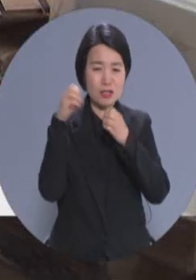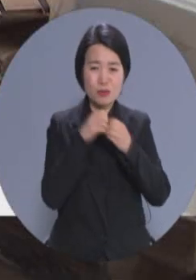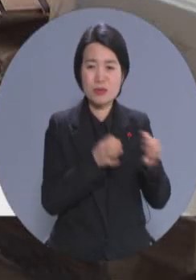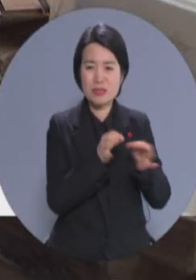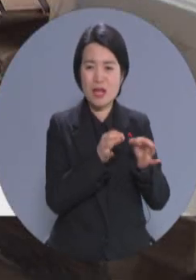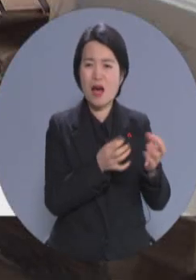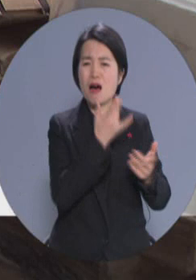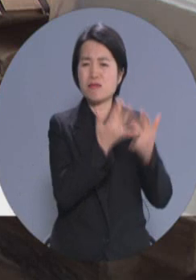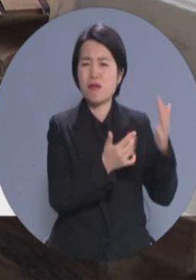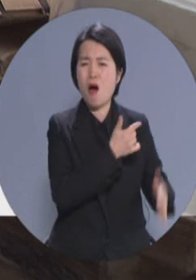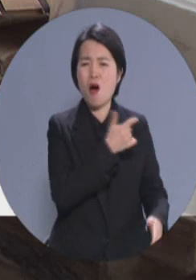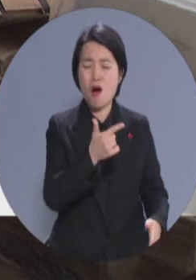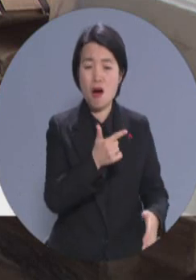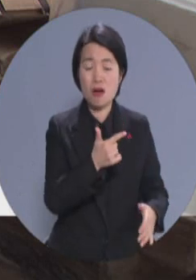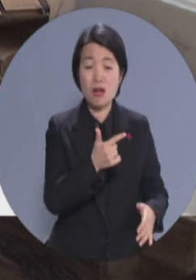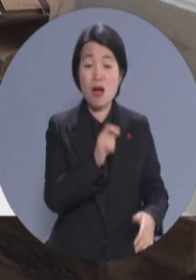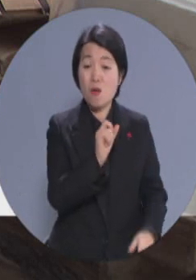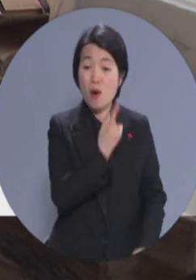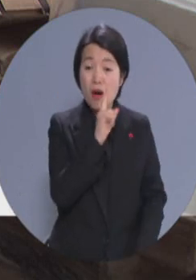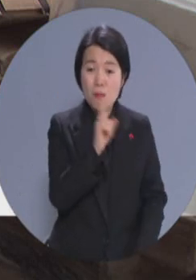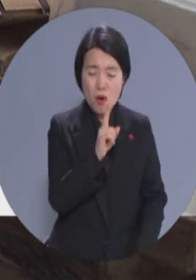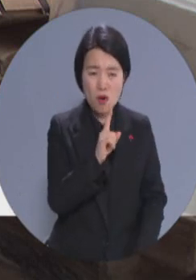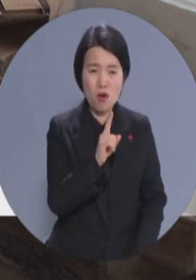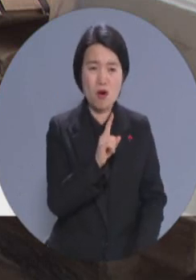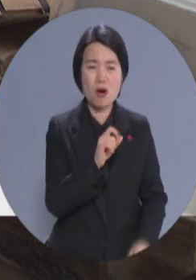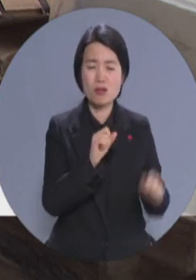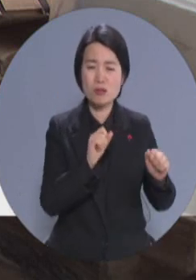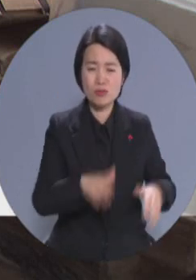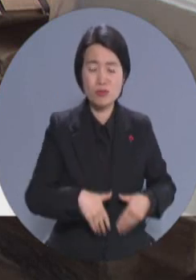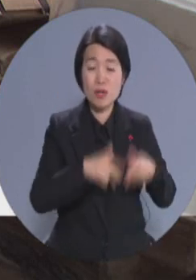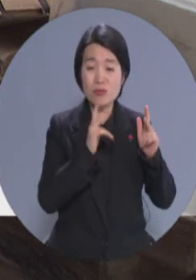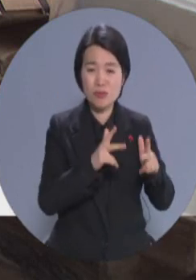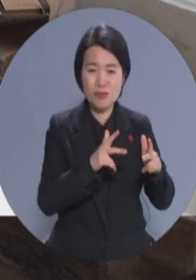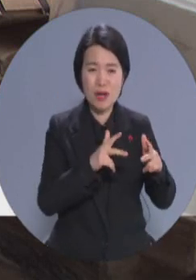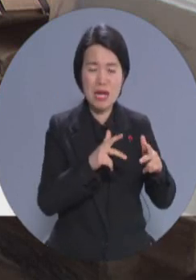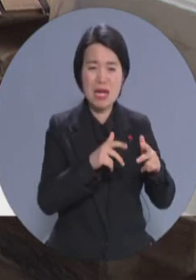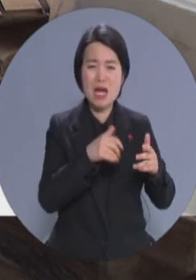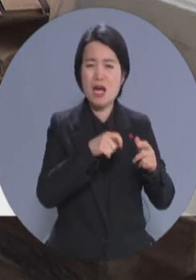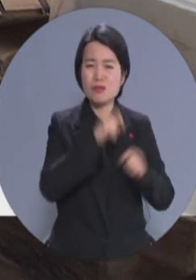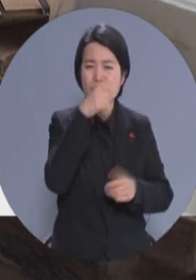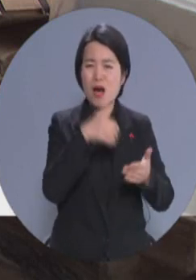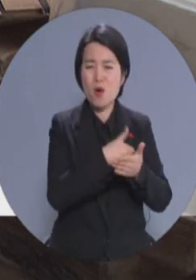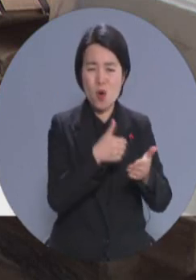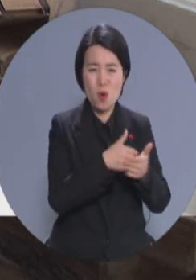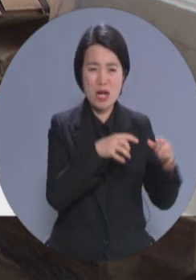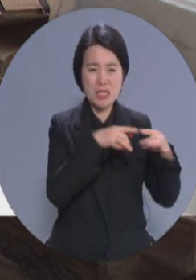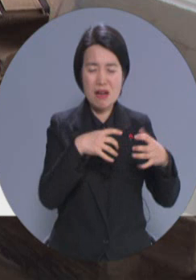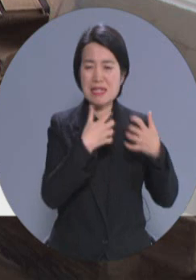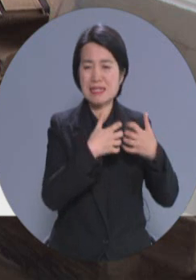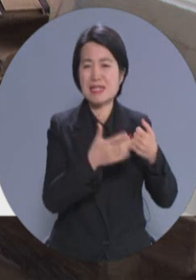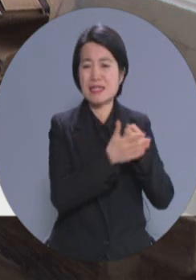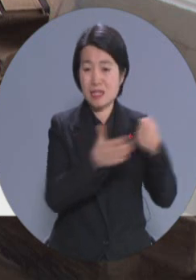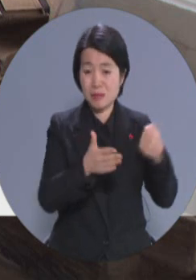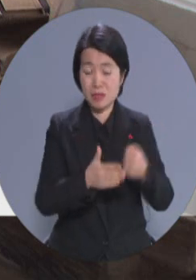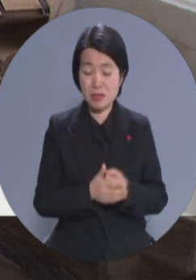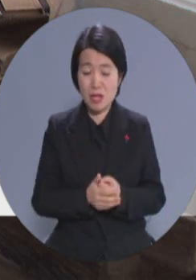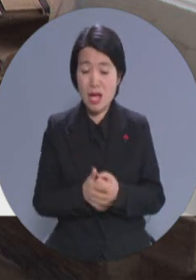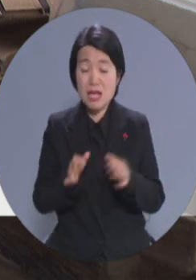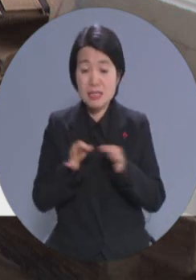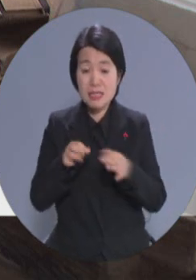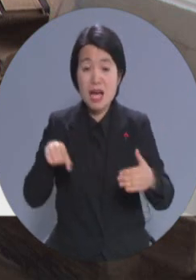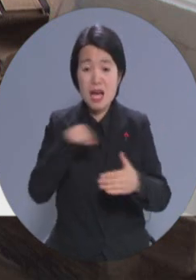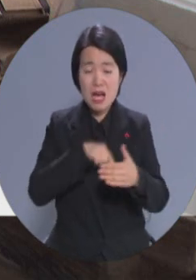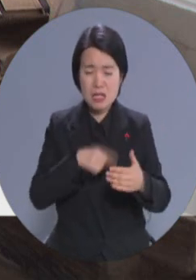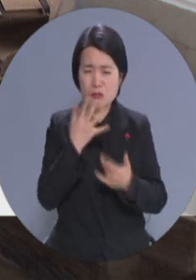큰불이났습니다 겨울철 남방 도구와 오래된 전기설비가 주 으로 되는데요 시장은 화재에 더욱